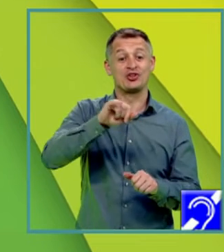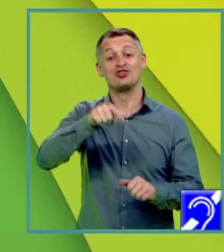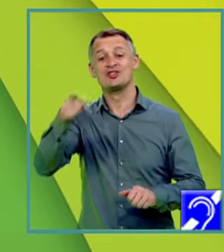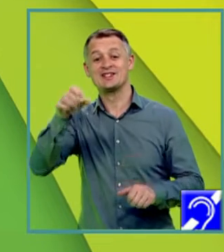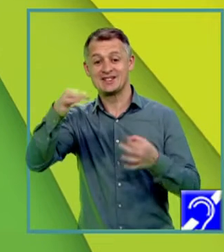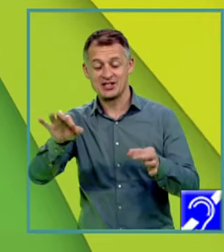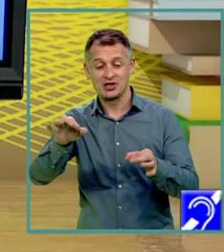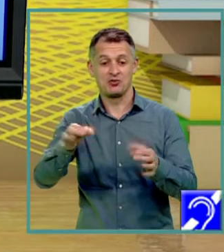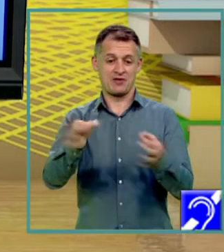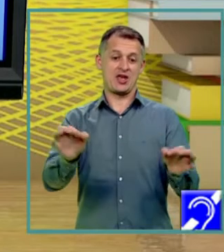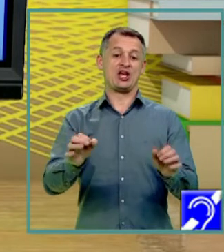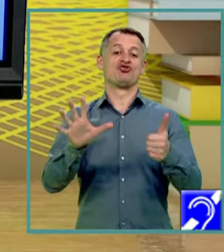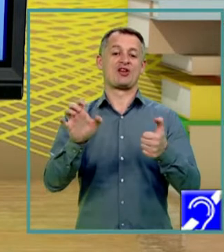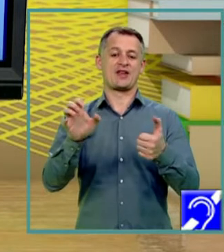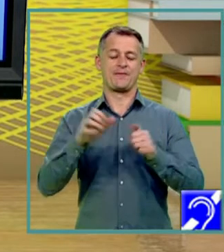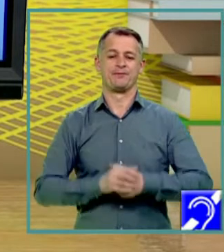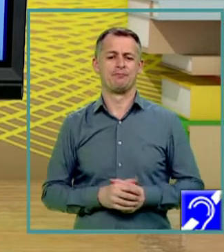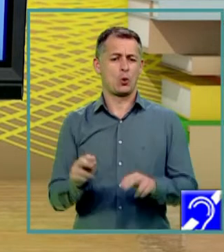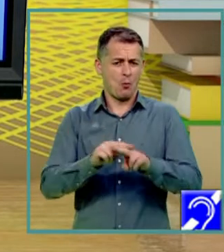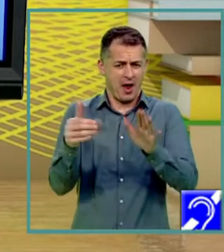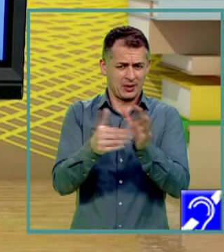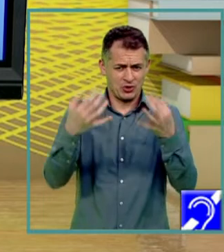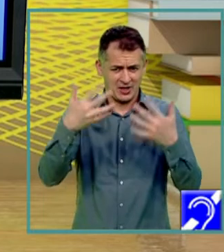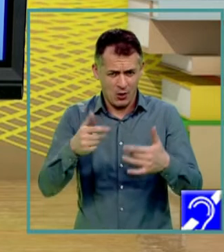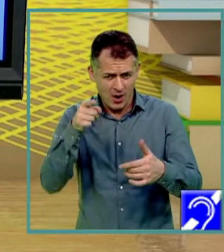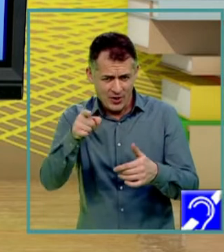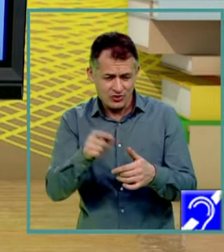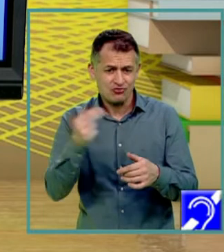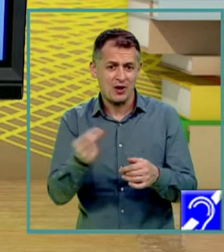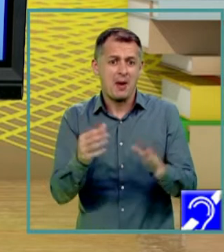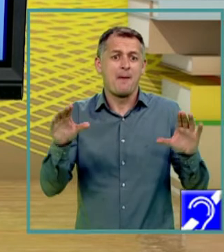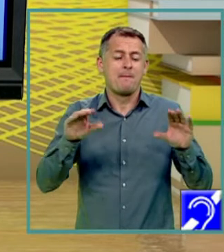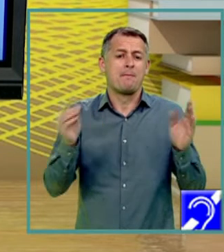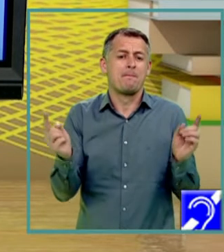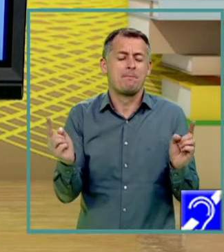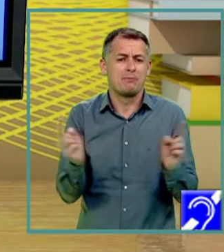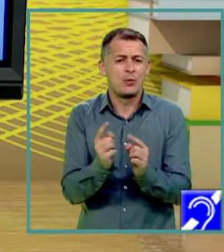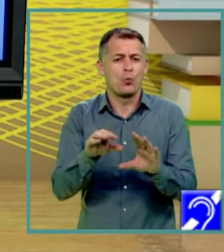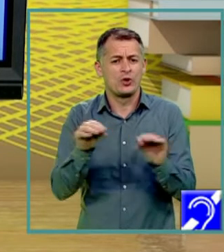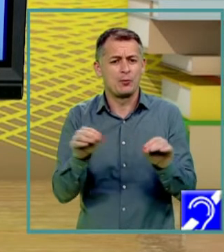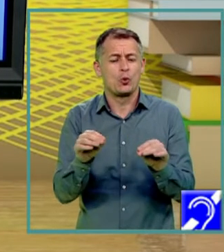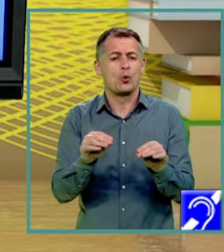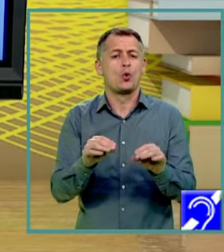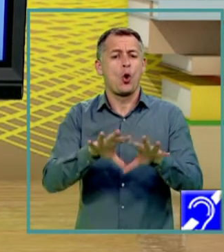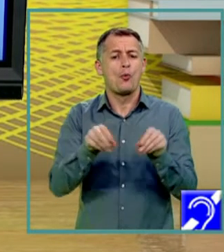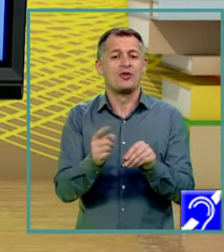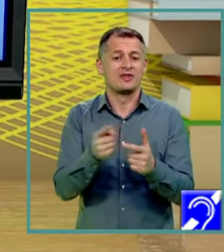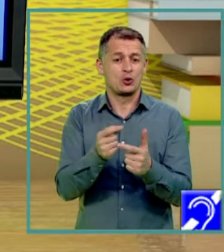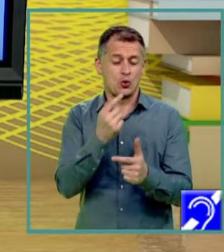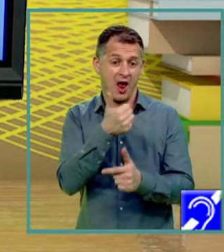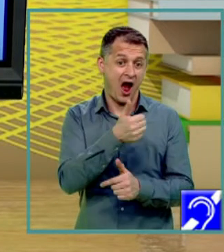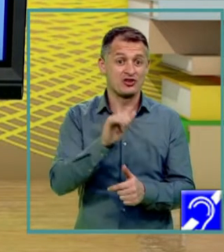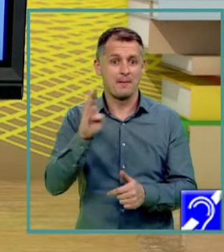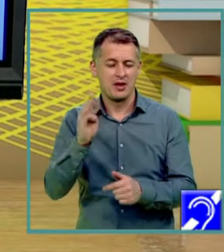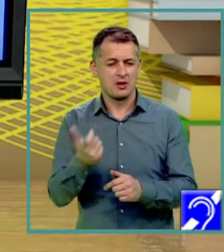va fi 60 cum ar trebui să calculăm acest cel mai mic titlu comun dintre două numere a și b Am